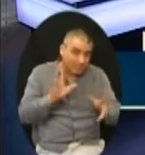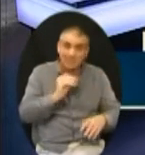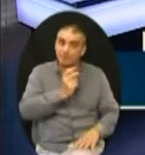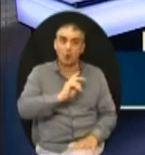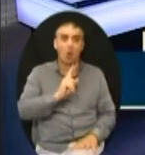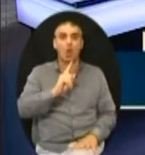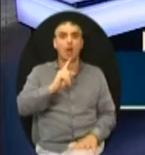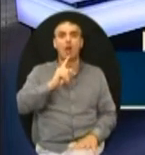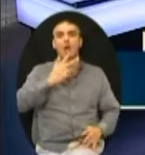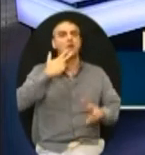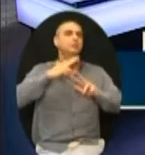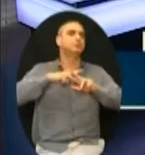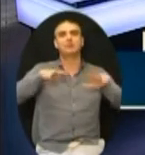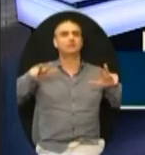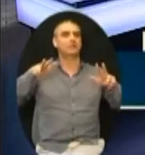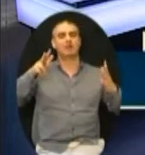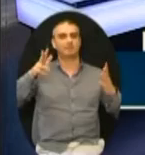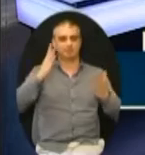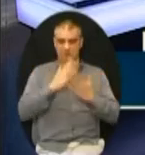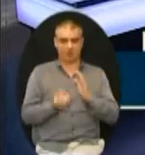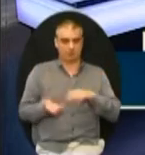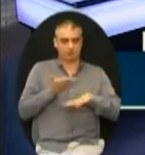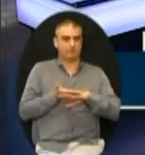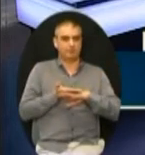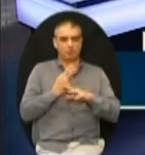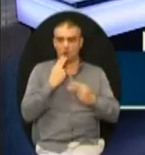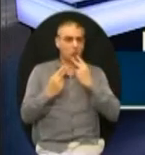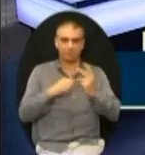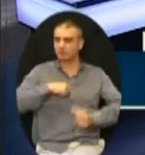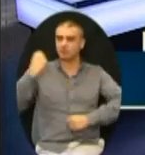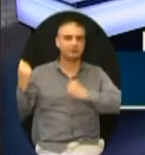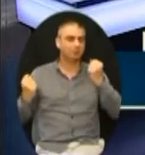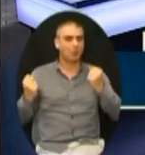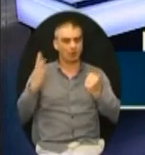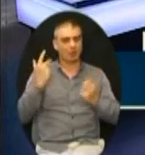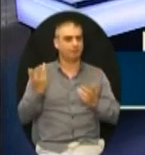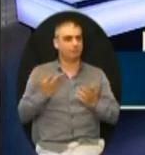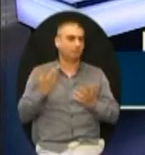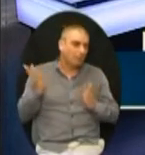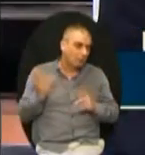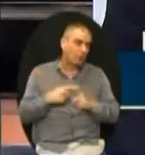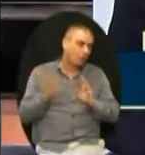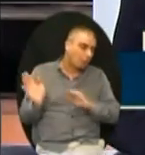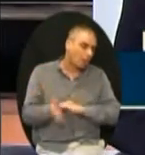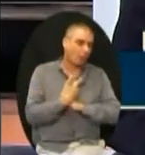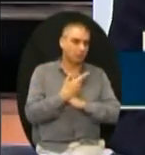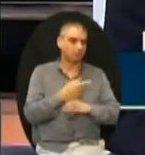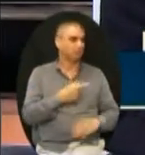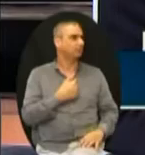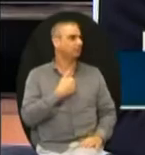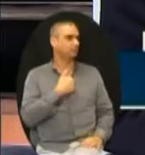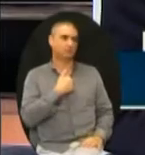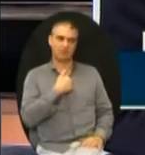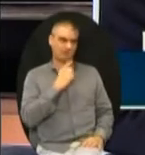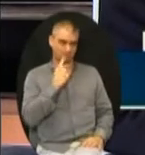ילמלא הסיטואציה שבה, שנוצרו הדברים, ואולי באמת התגובות מימין ומשמאל, זה גם היה מחליק. תראה, אני מאוד